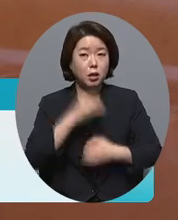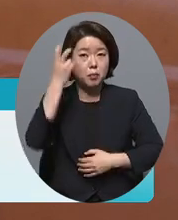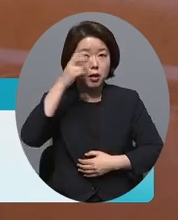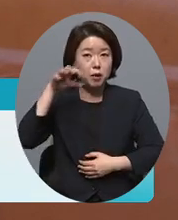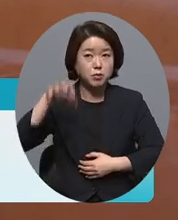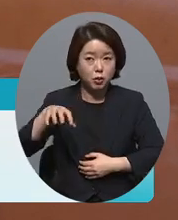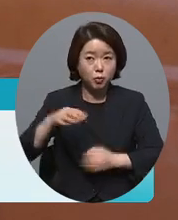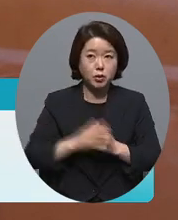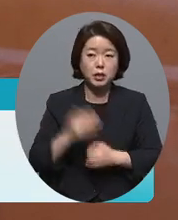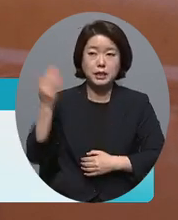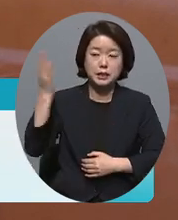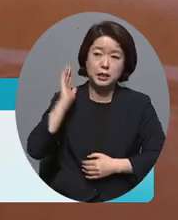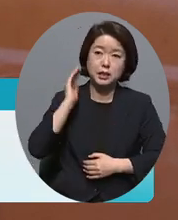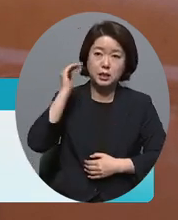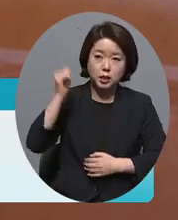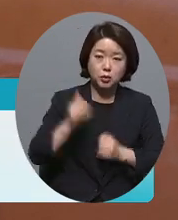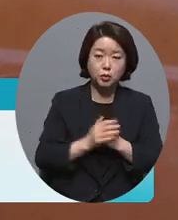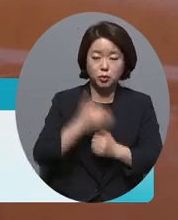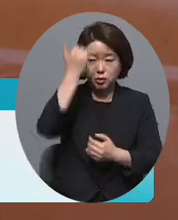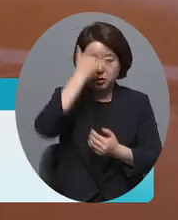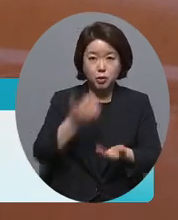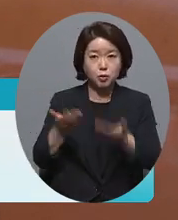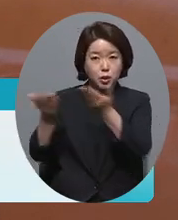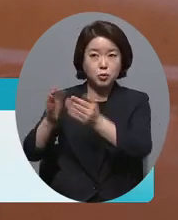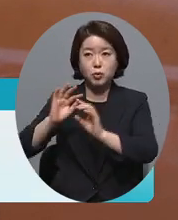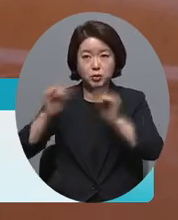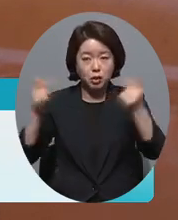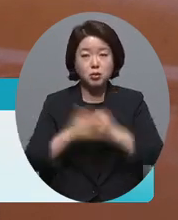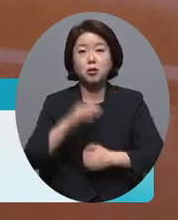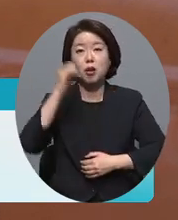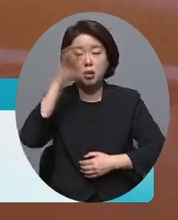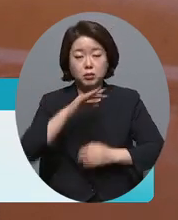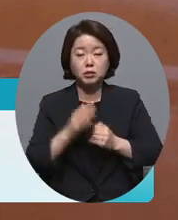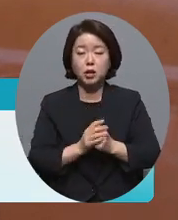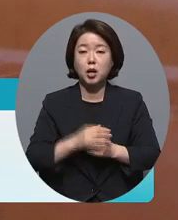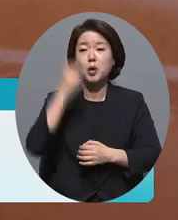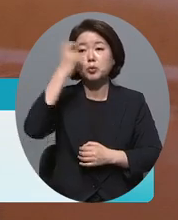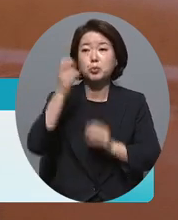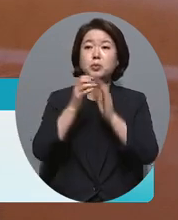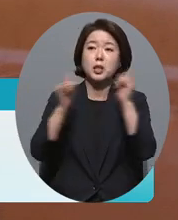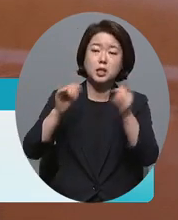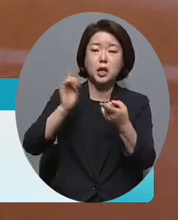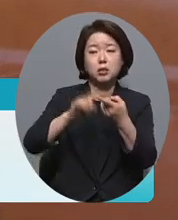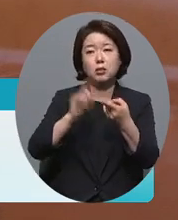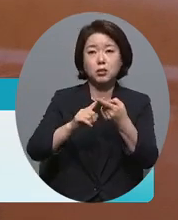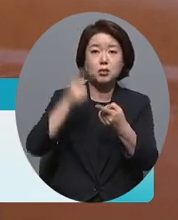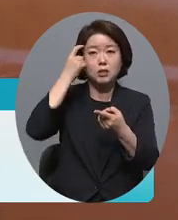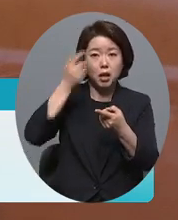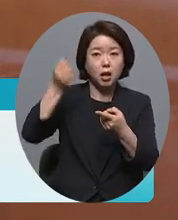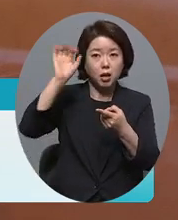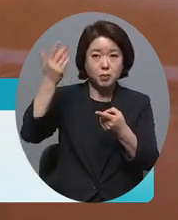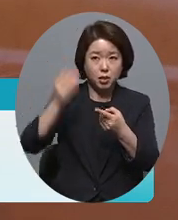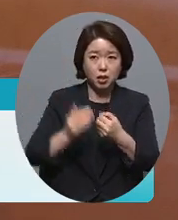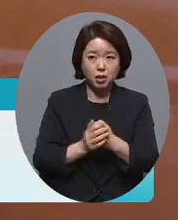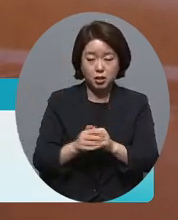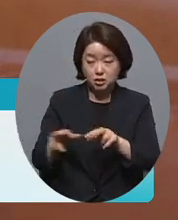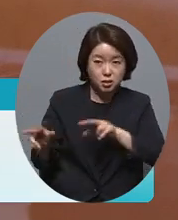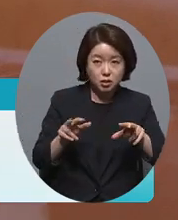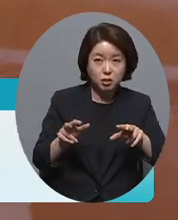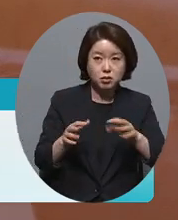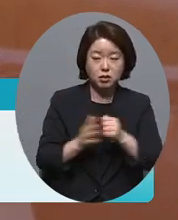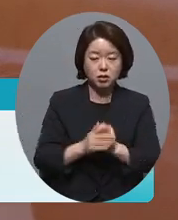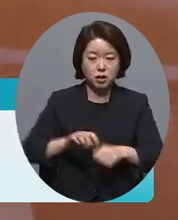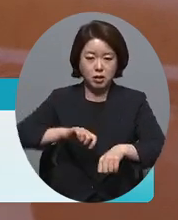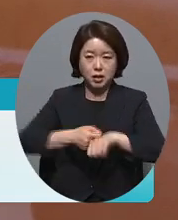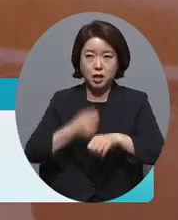감사원도 전직 대통령이라고 예우할 것이 아니라 그냥 피조사자로 다루면 됩니다 즉각적인